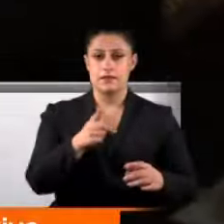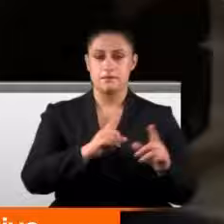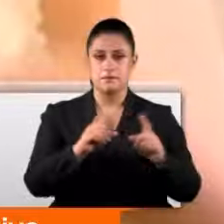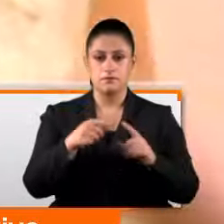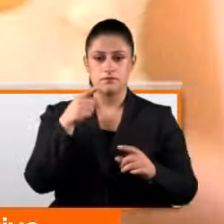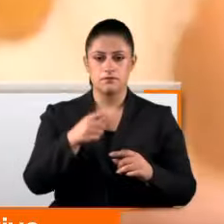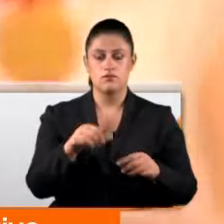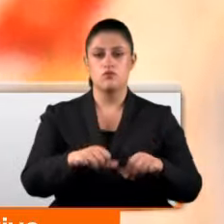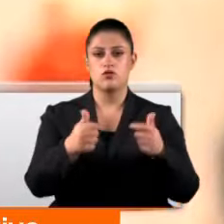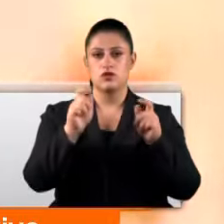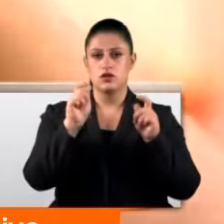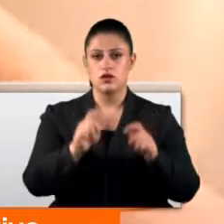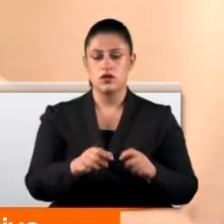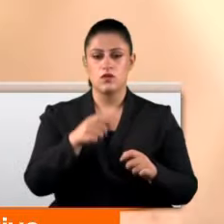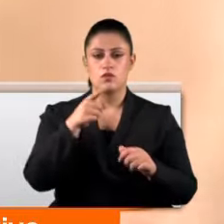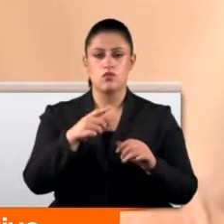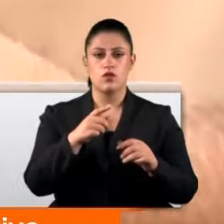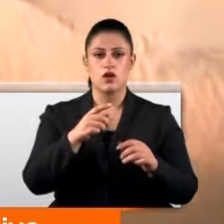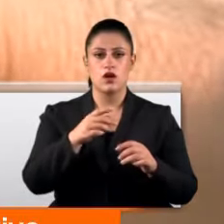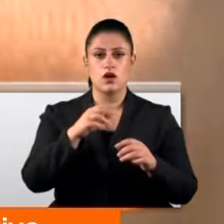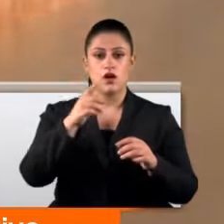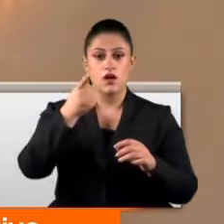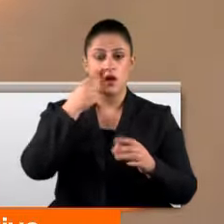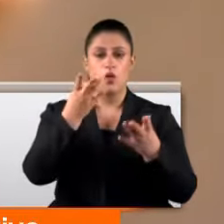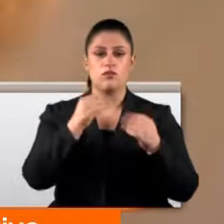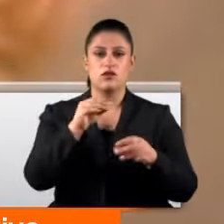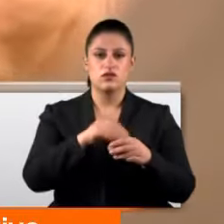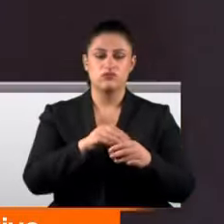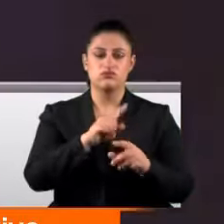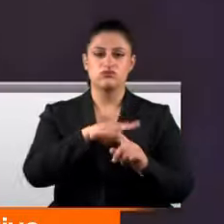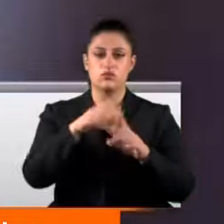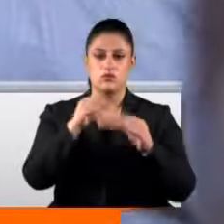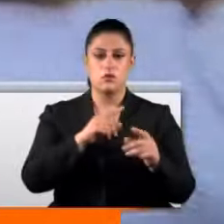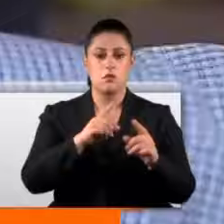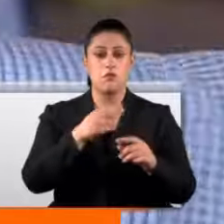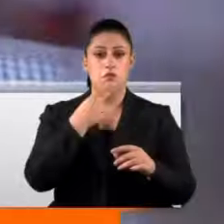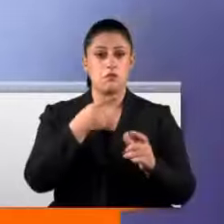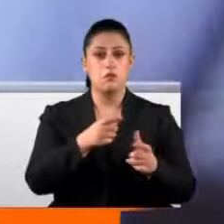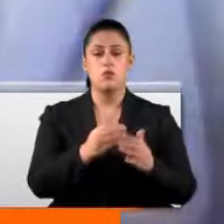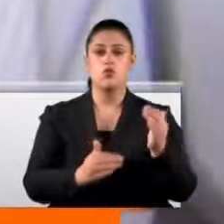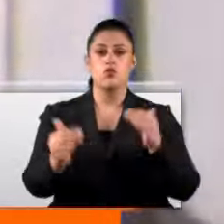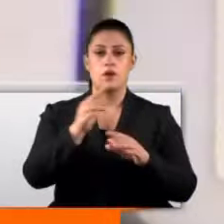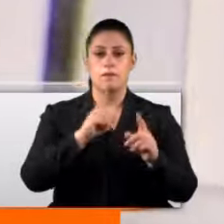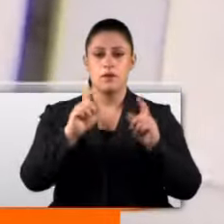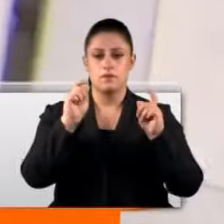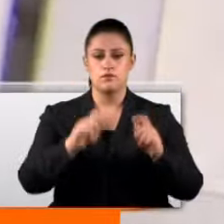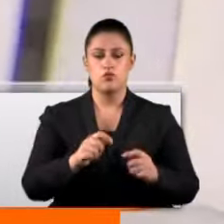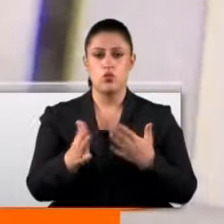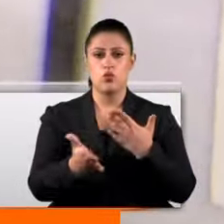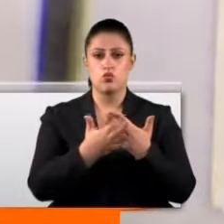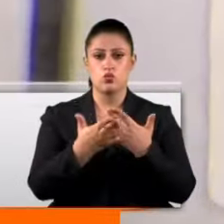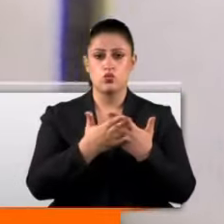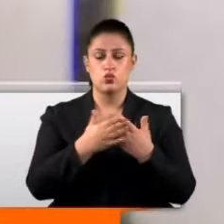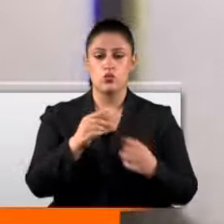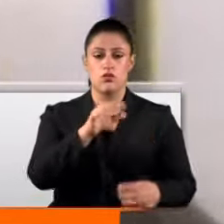İddiasını ispatlayamadığı için kadının talebini reddetti. Kadın dosyayı Yargıtay'a taşıdı. Yargıtay ise düğünde takılanlar